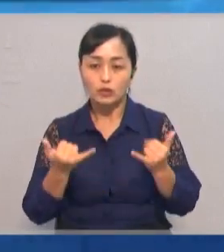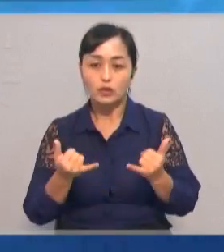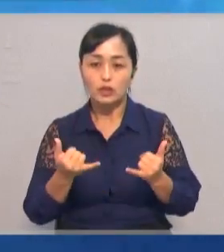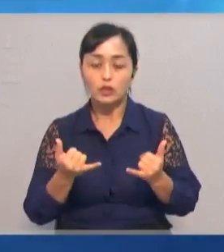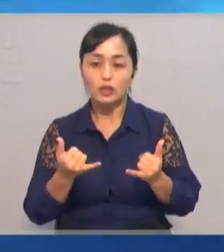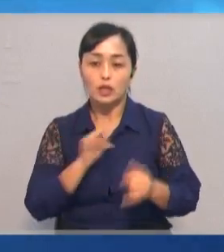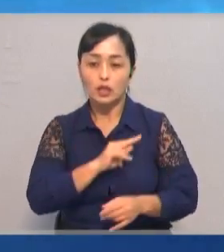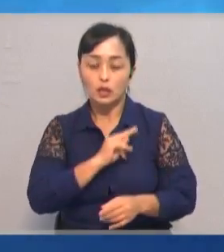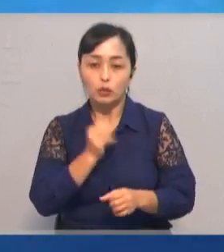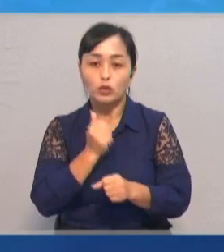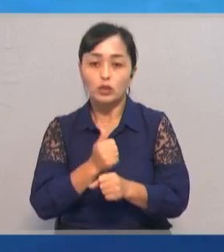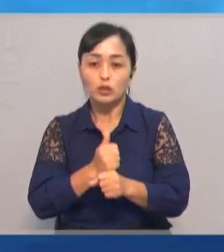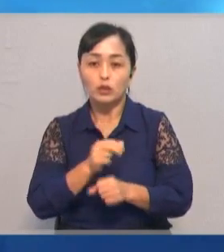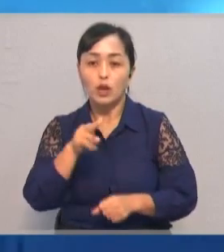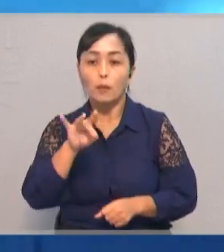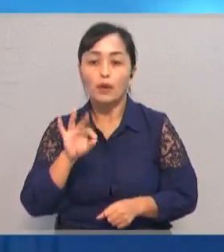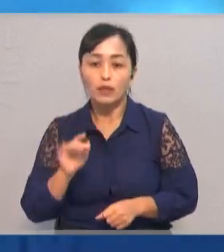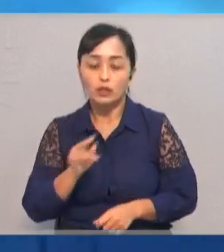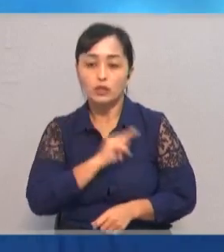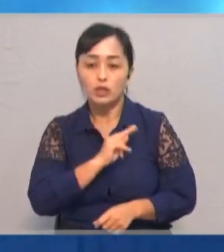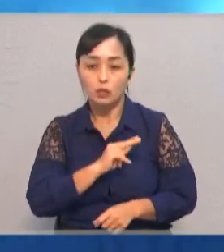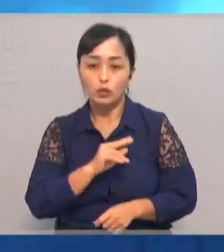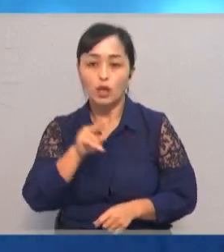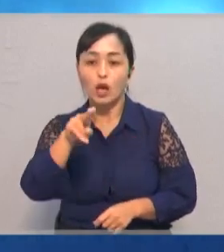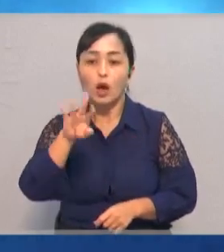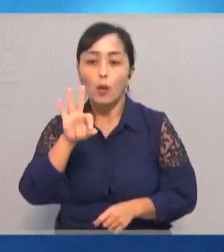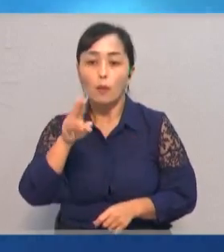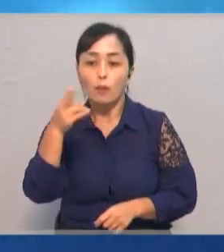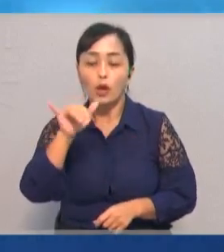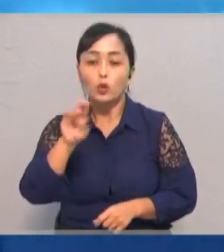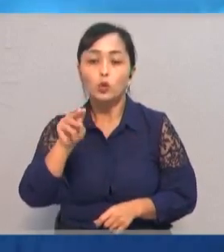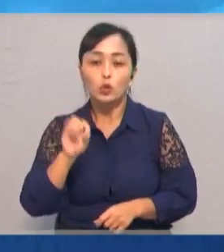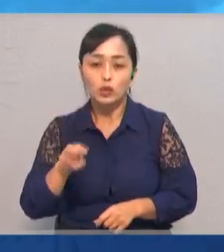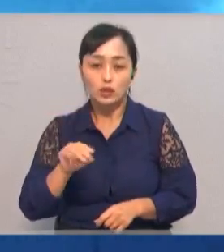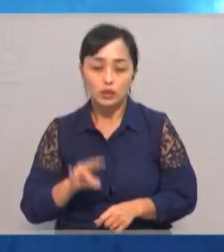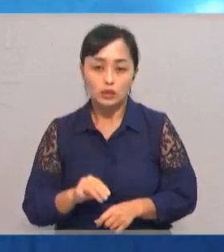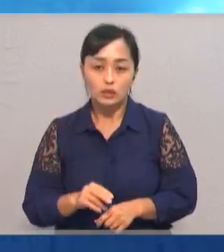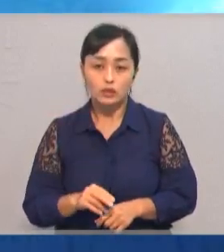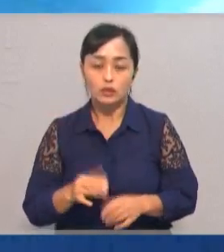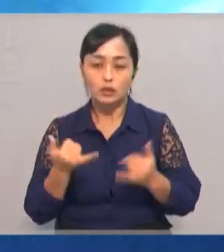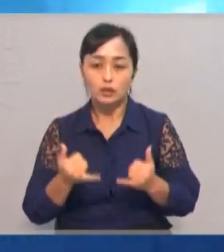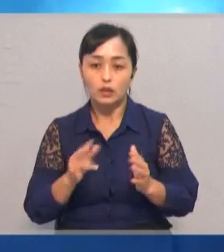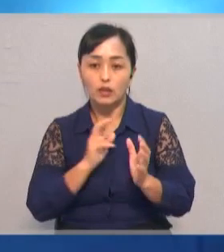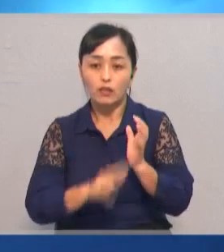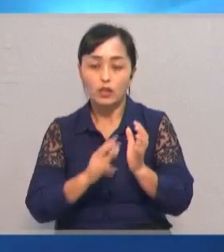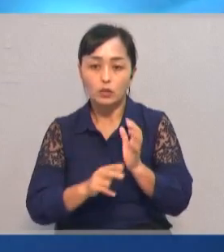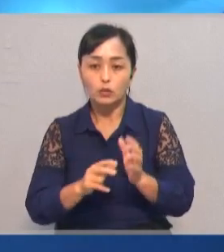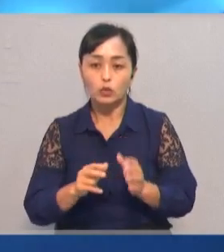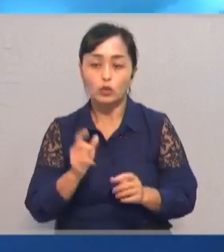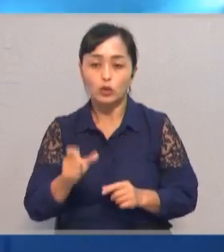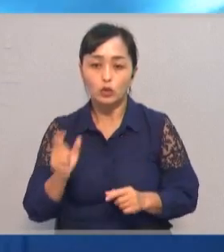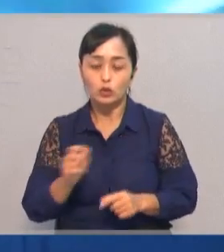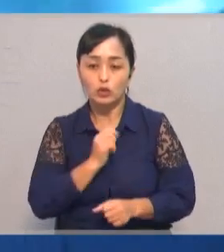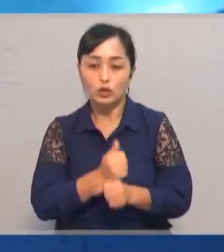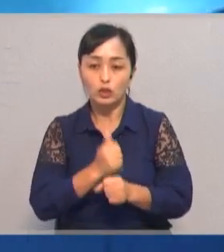республиканское оперативно-профилактическое мероприятие «Подучетник». Всего в этом направлении в мероприятии задействовано около 800 сотрудников городских